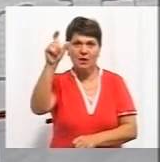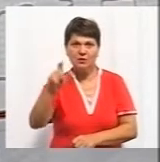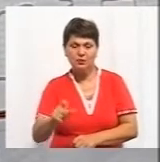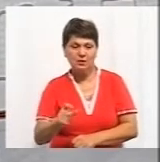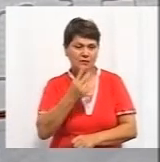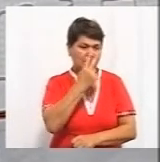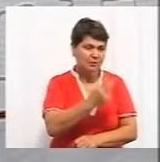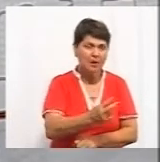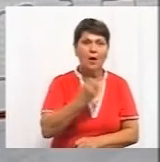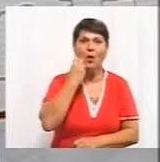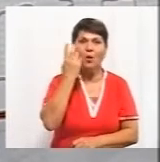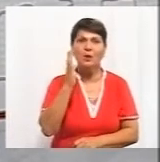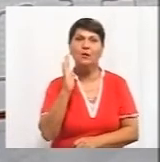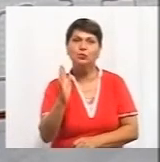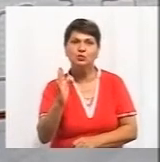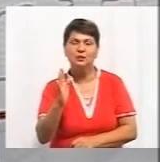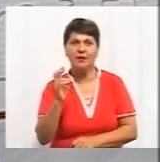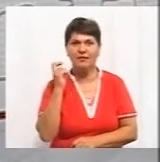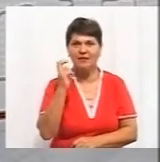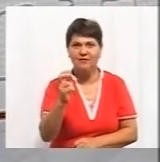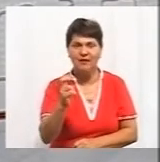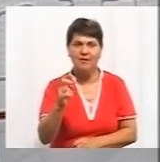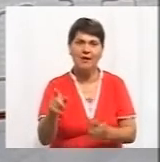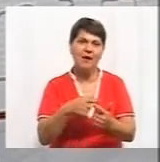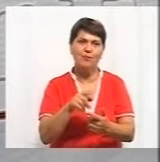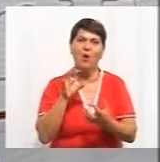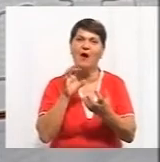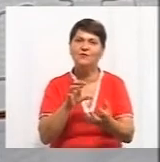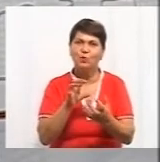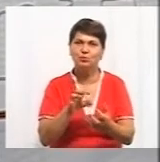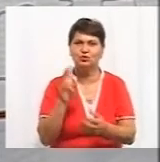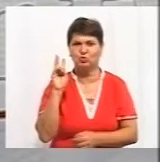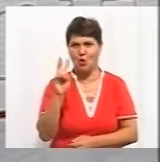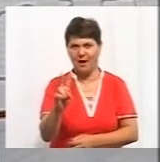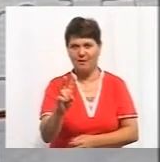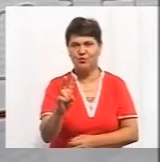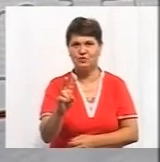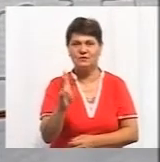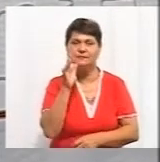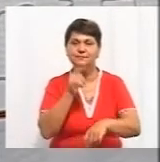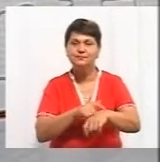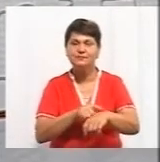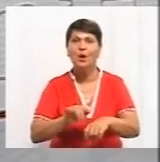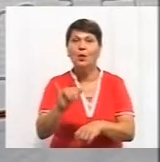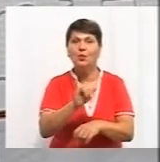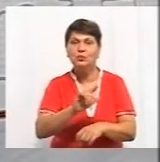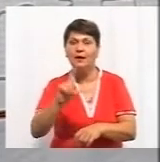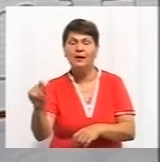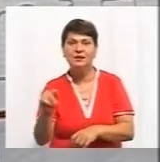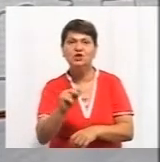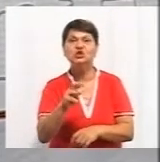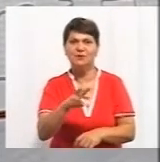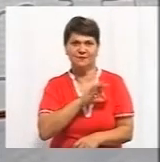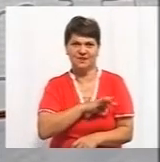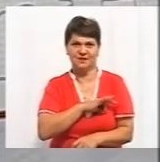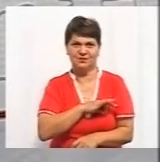вона бачить чітко, коли підійде трамвай, чи автобус, верніше, тролейбус, в котрій годині, і куди йому їхати, і чим вигодніше